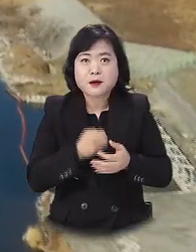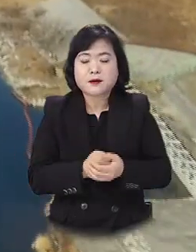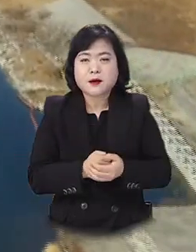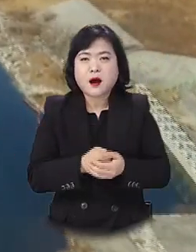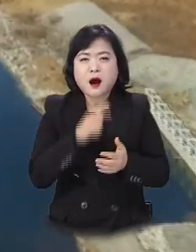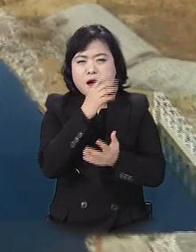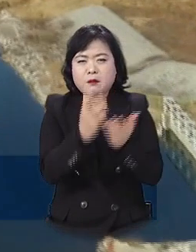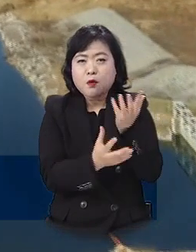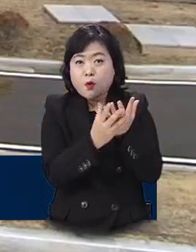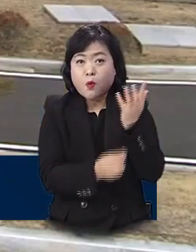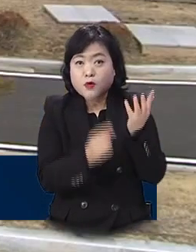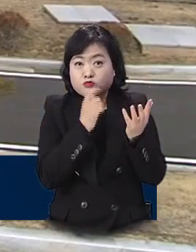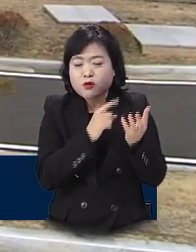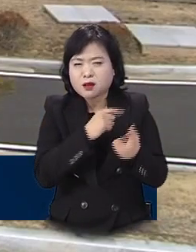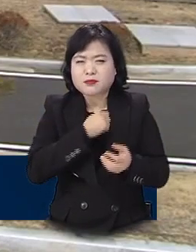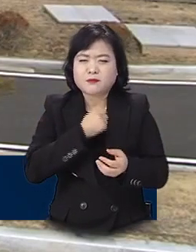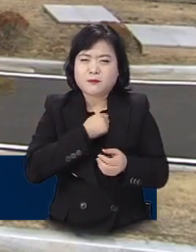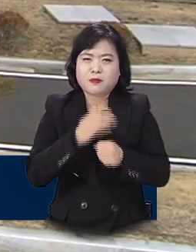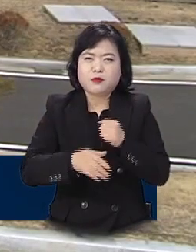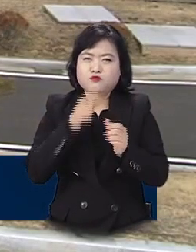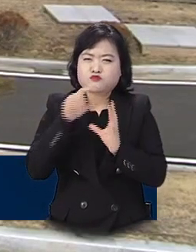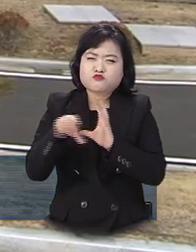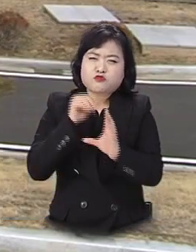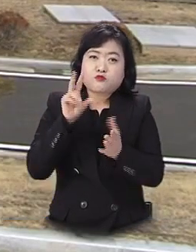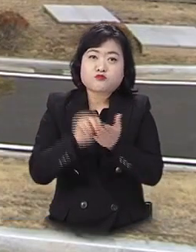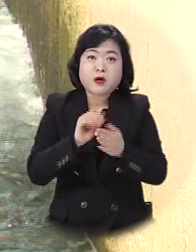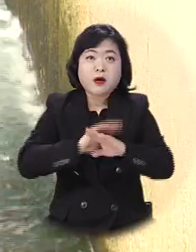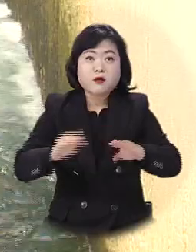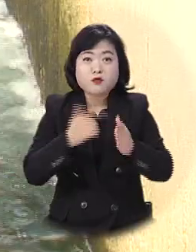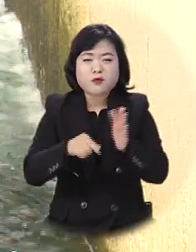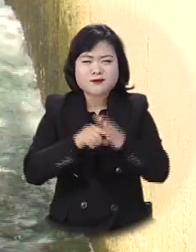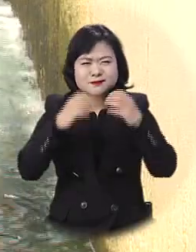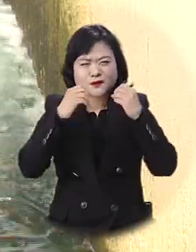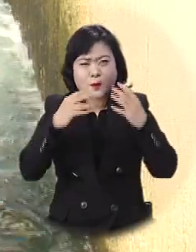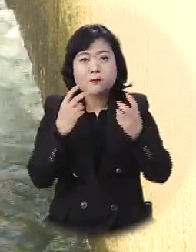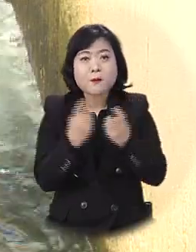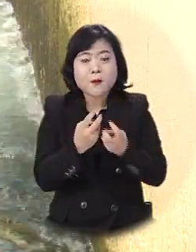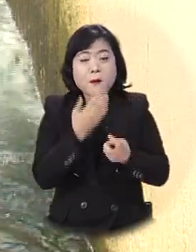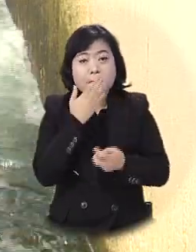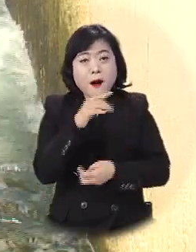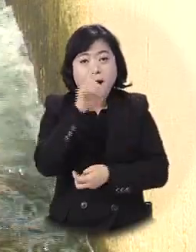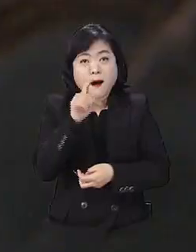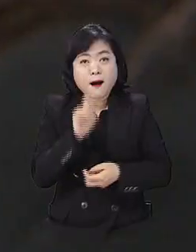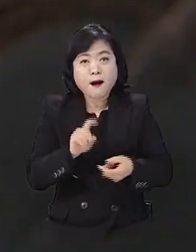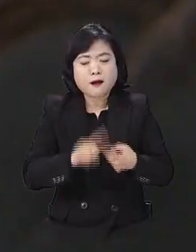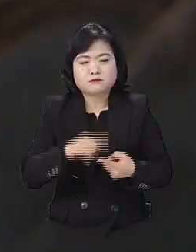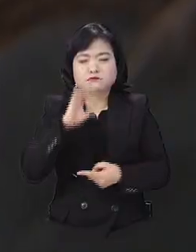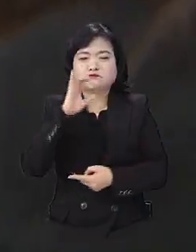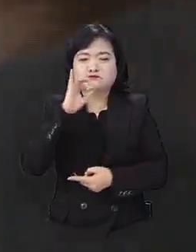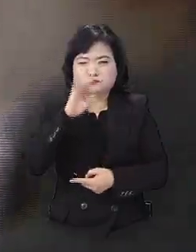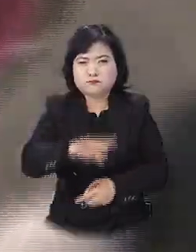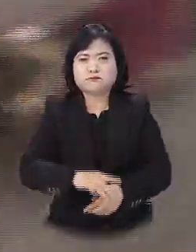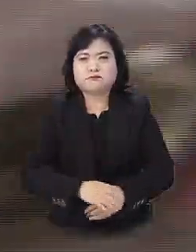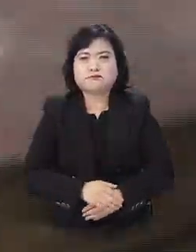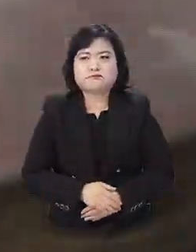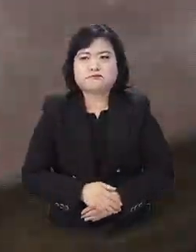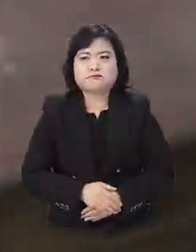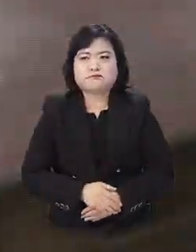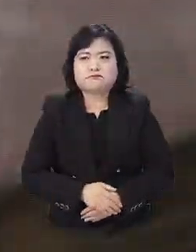강변여과수 가 답답한 대구 치수 한 문제 해결을 위한 새로운 대안이 될 수 있을지 주목됩니다 tv 박철희